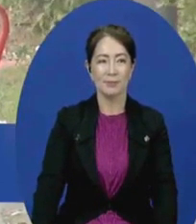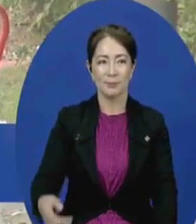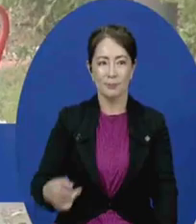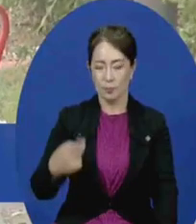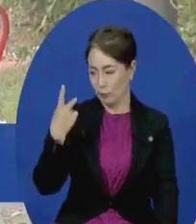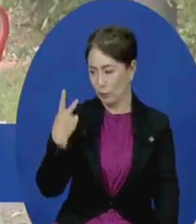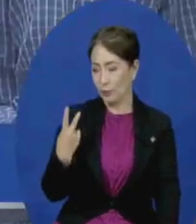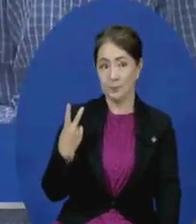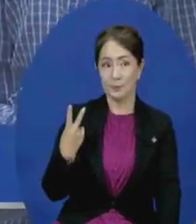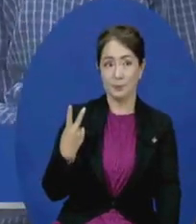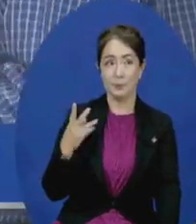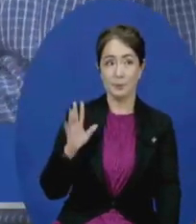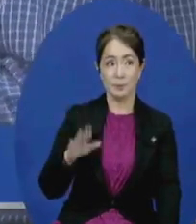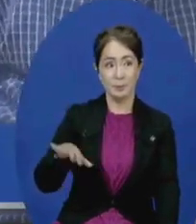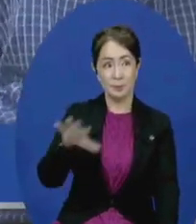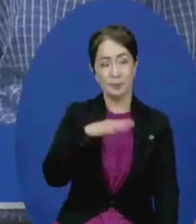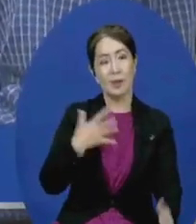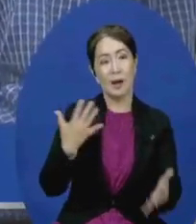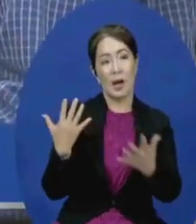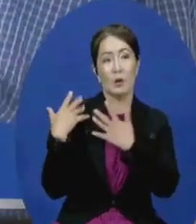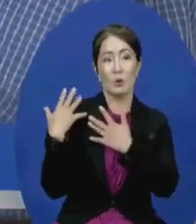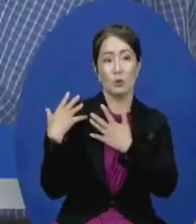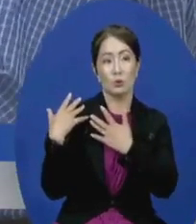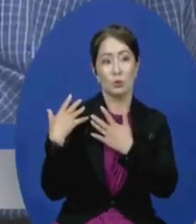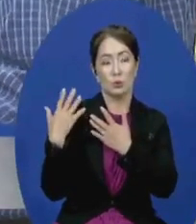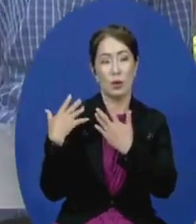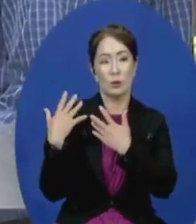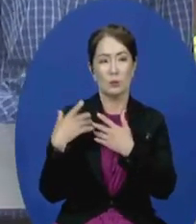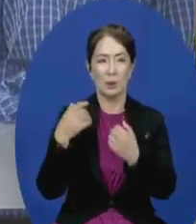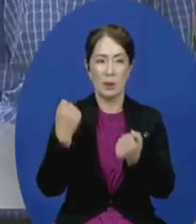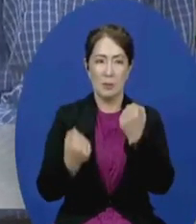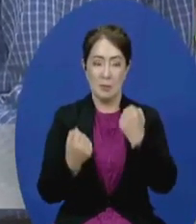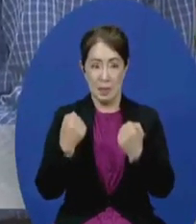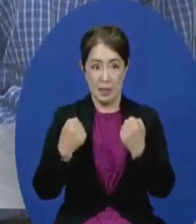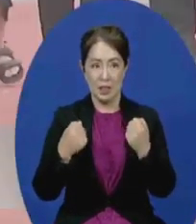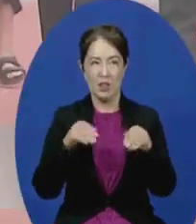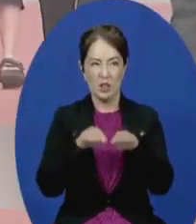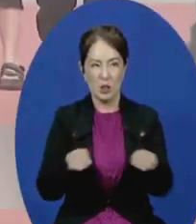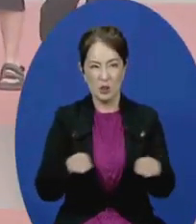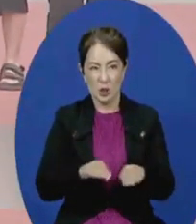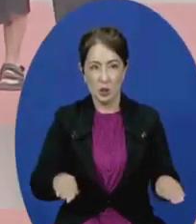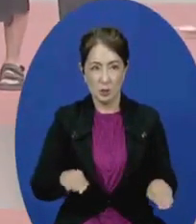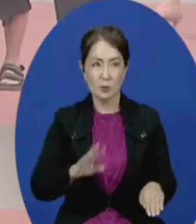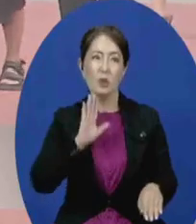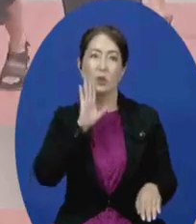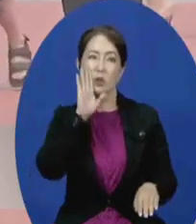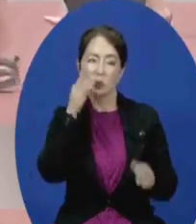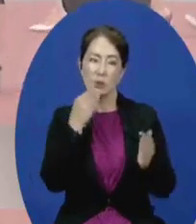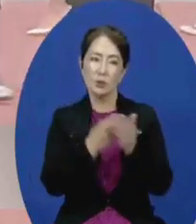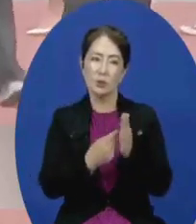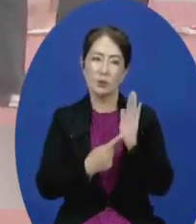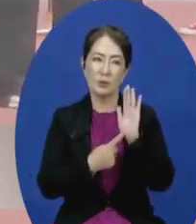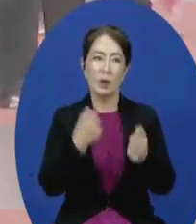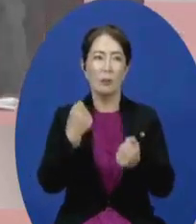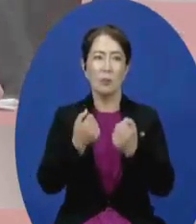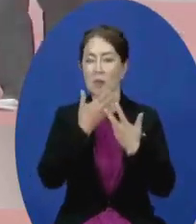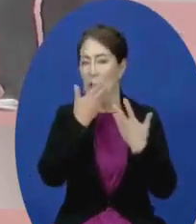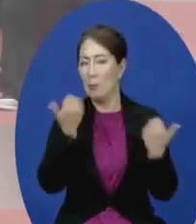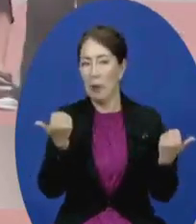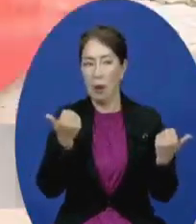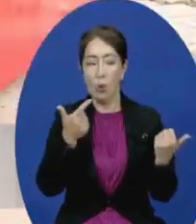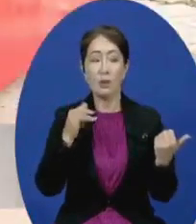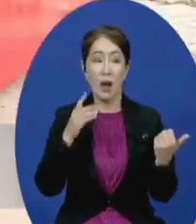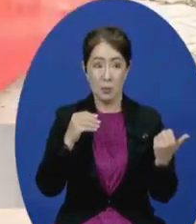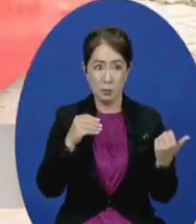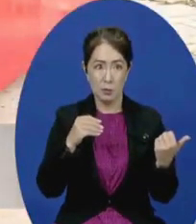Бид хоёрын зогсож байгаа энэ хэсэг бол 10-р хоногийн өмнө энгийнлэг машины зогсоол байсан. Өглөөний жишг машингүй годомж